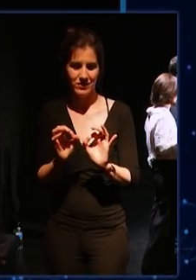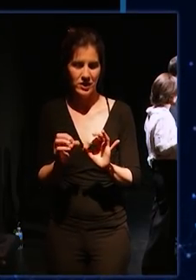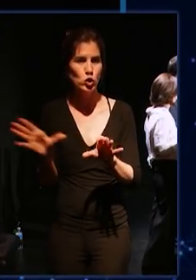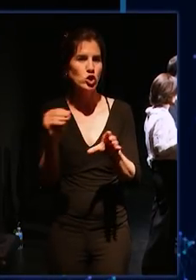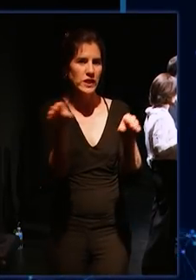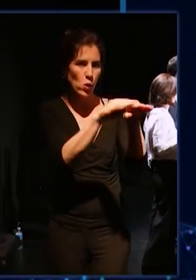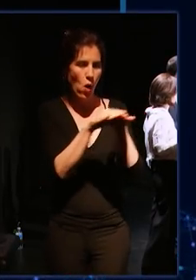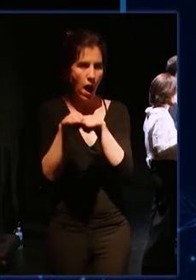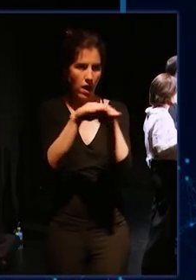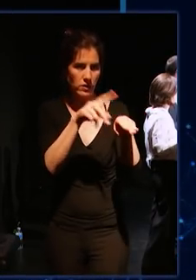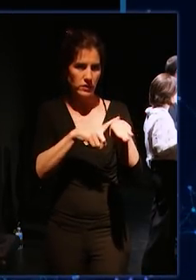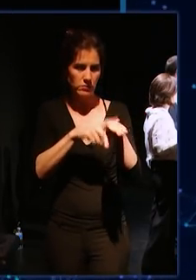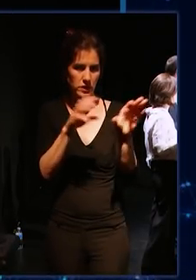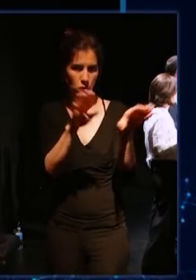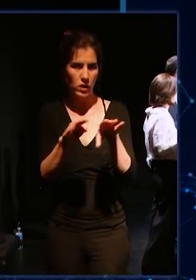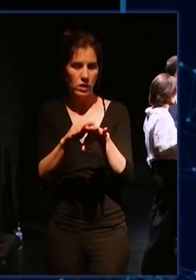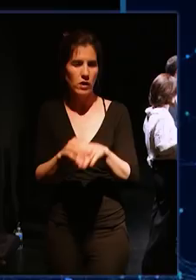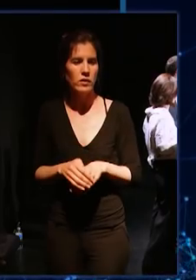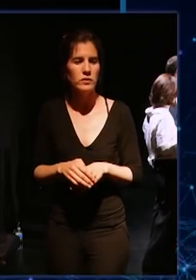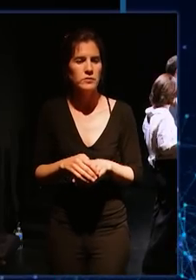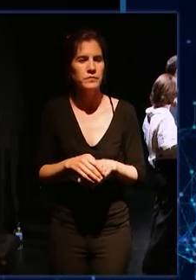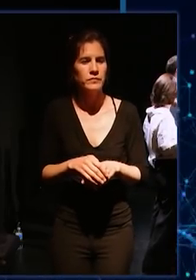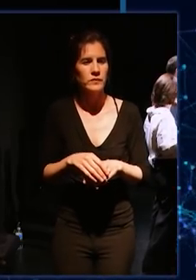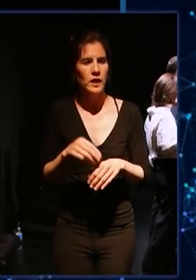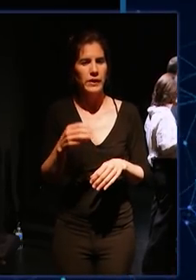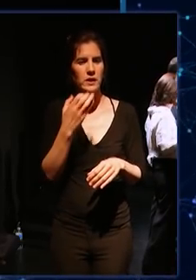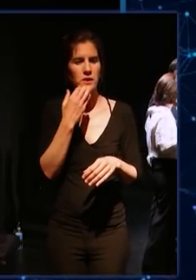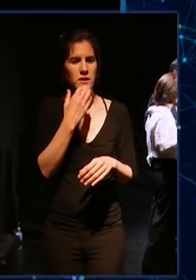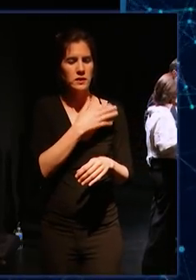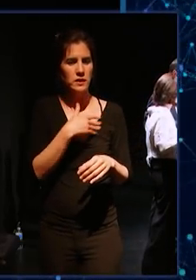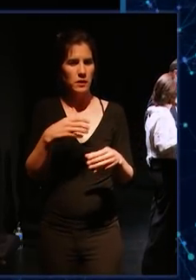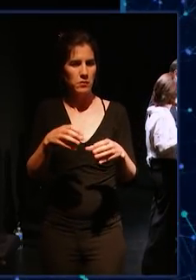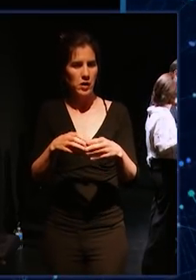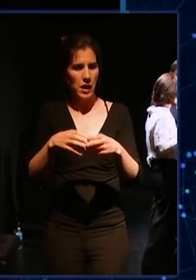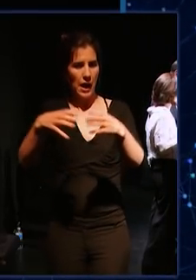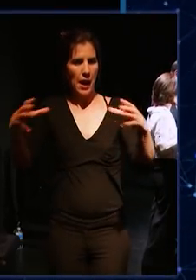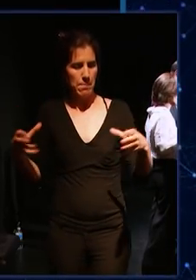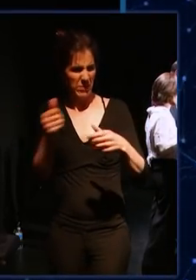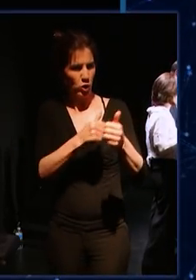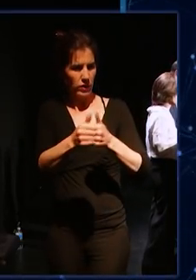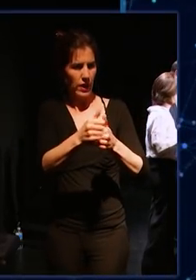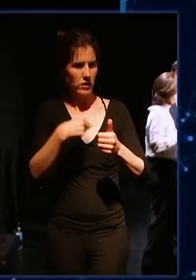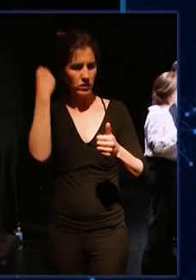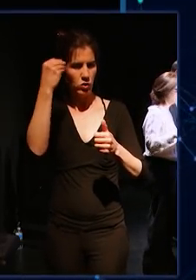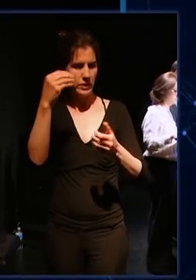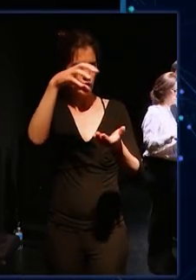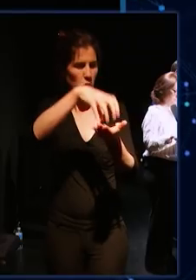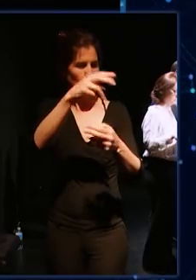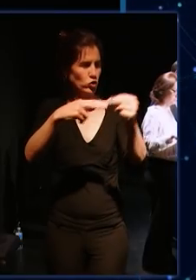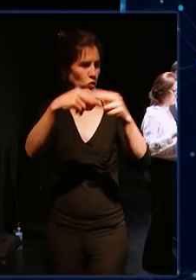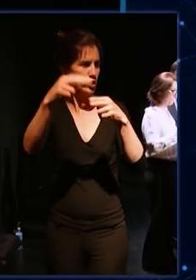A ver, puestos a priorizar, la ampliación del pabellón de deportes parece urgente y